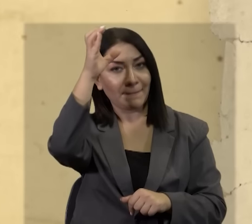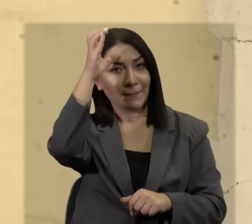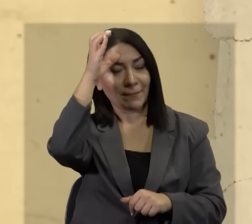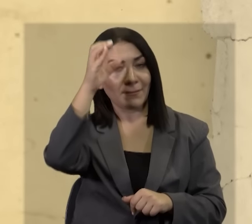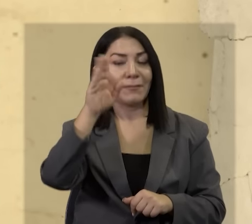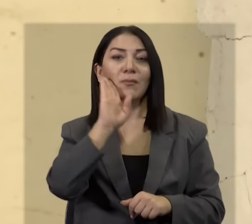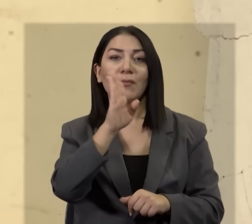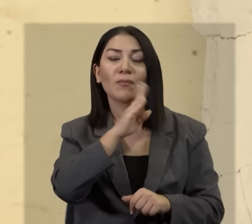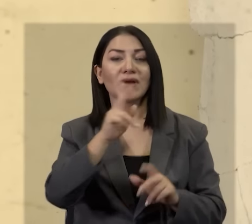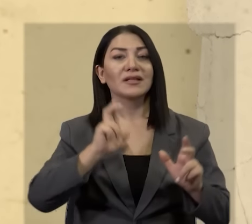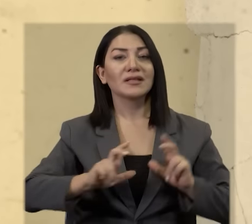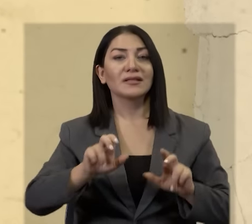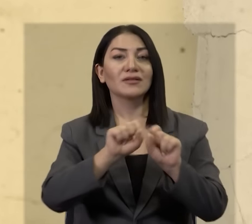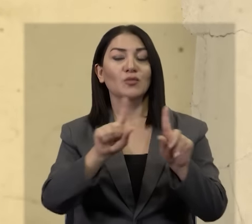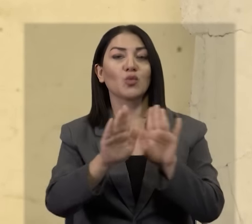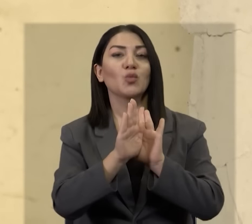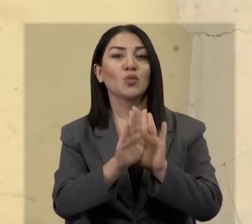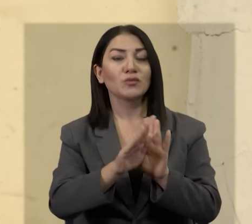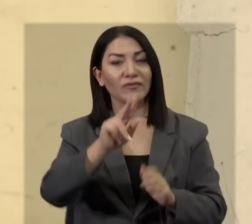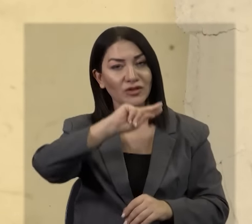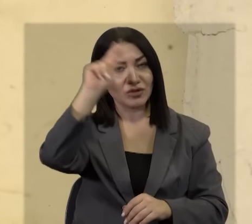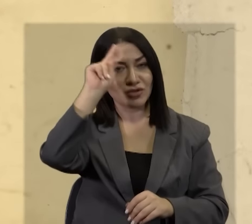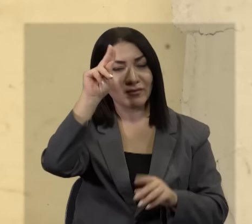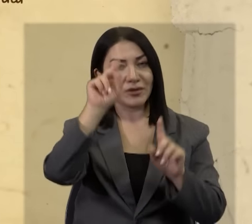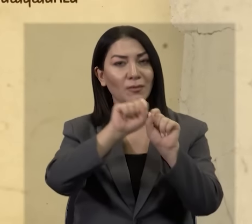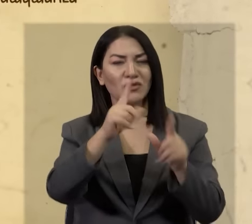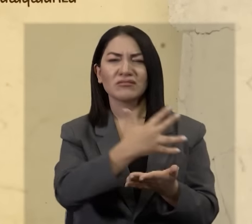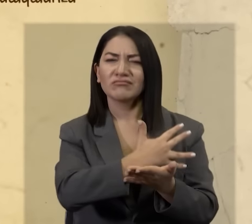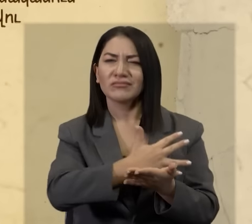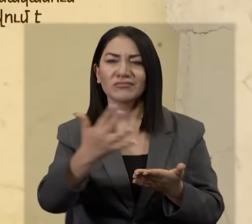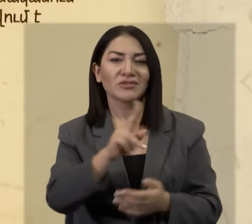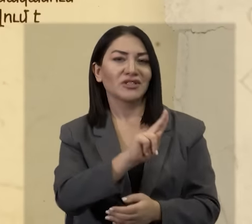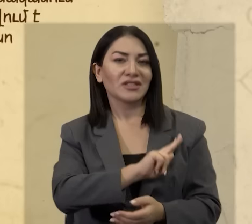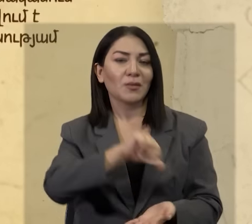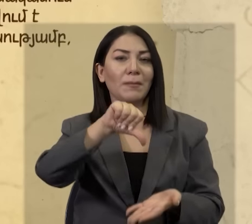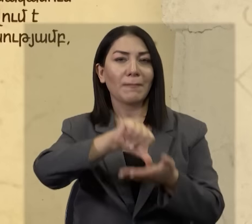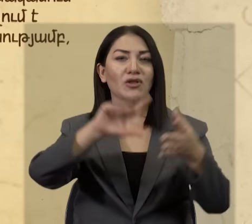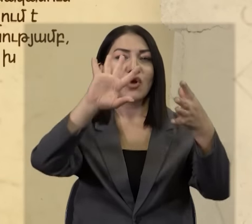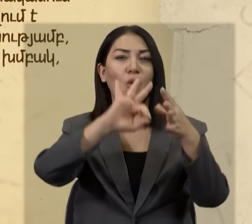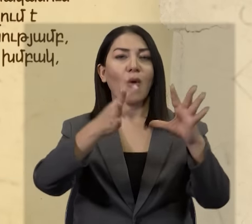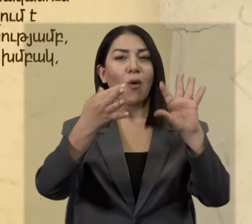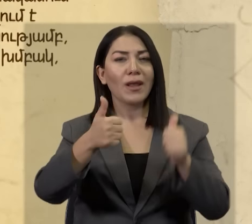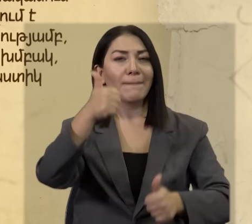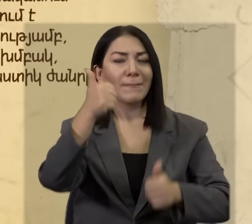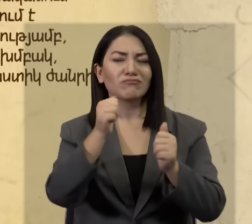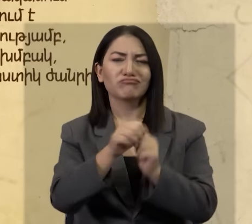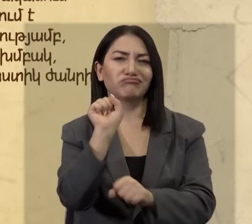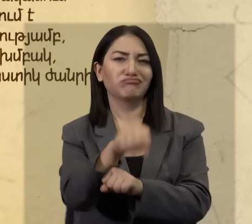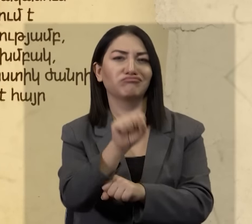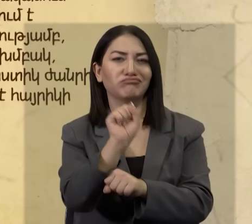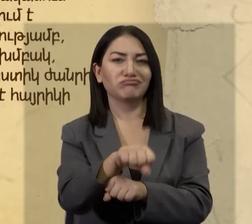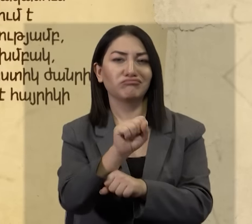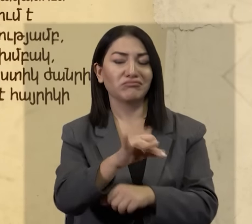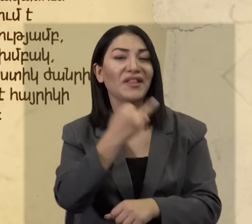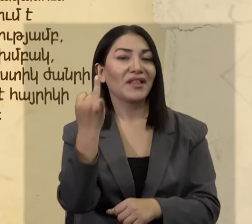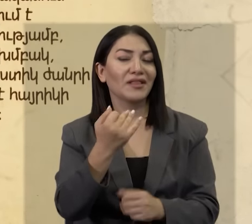Արմեն 12 տարեկան է։ Հայրը գիտնական է, մայրը ուսմասվար։ Սովորում է միջնակարգ դպրոցում, գերազանցիկ է։ Սիրում է